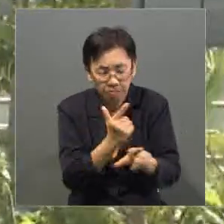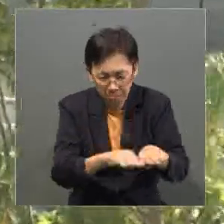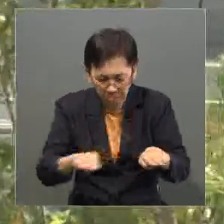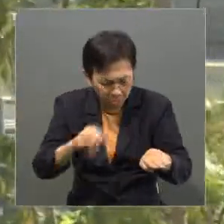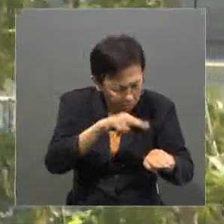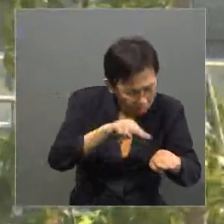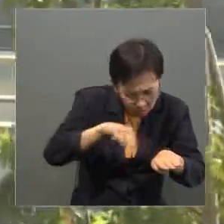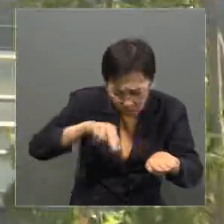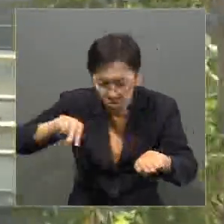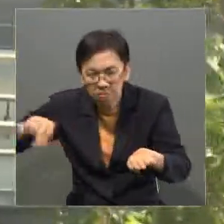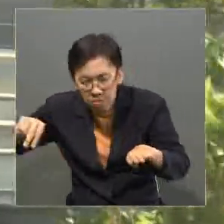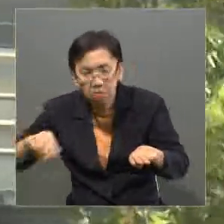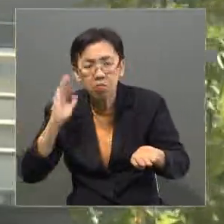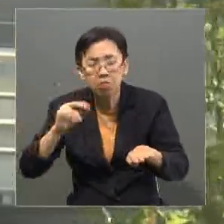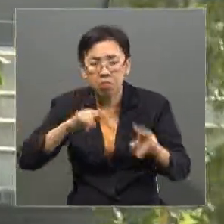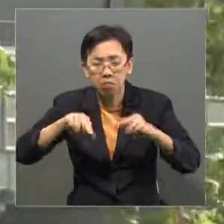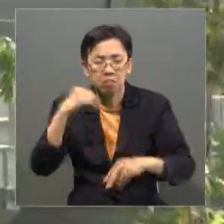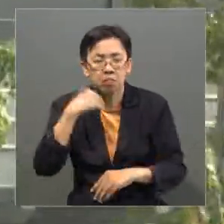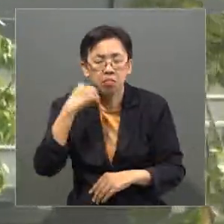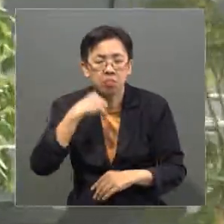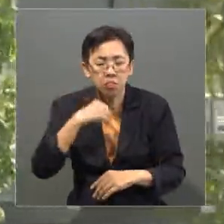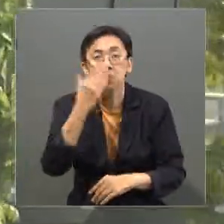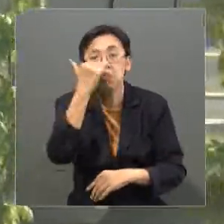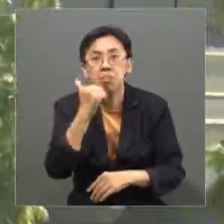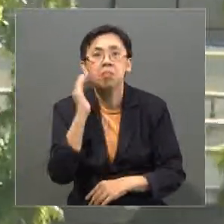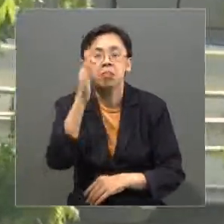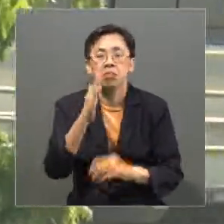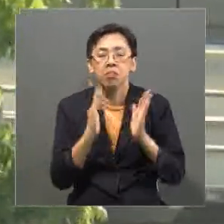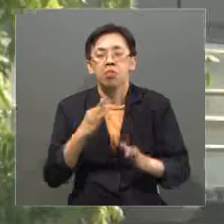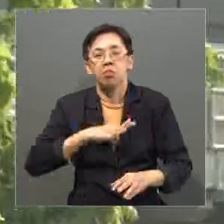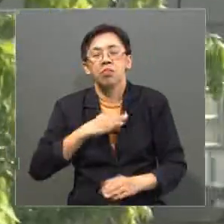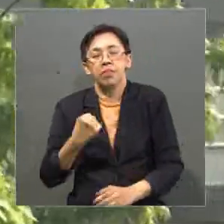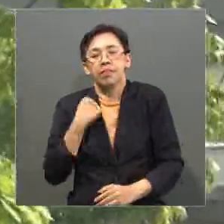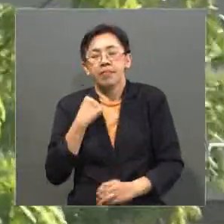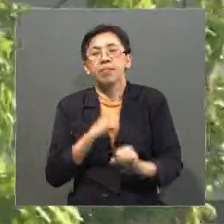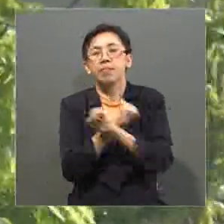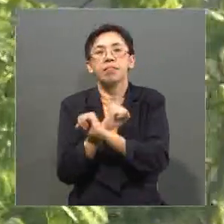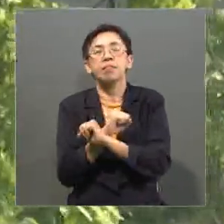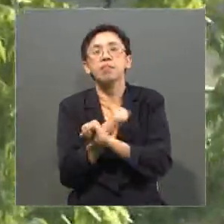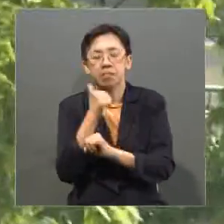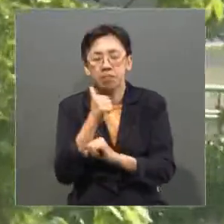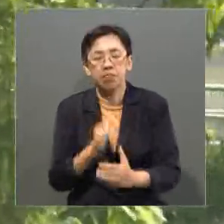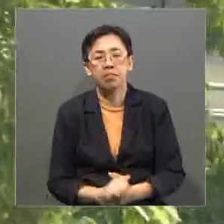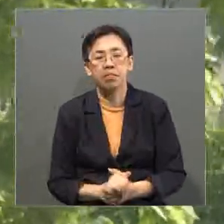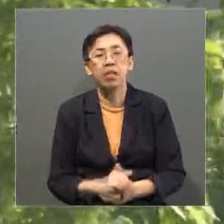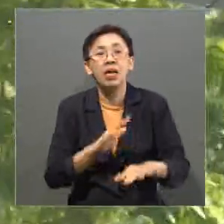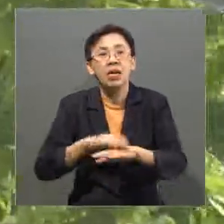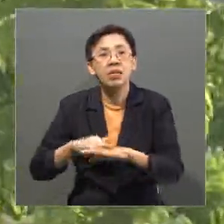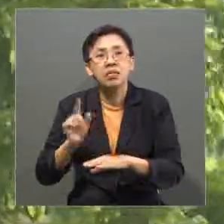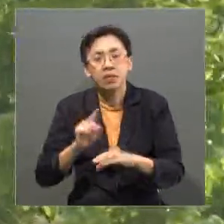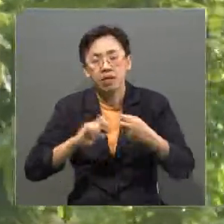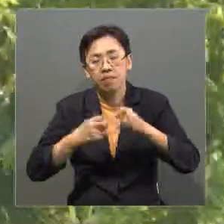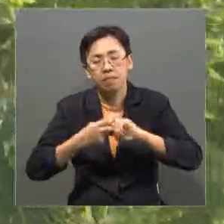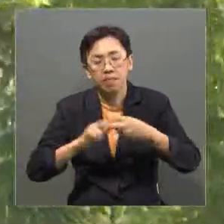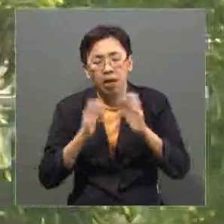ด้วยนะครับและเพิ่มความถี่ในการตรวจสอบให้มากขึ้นเพื่อสร้างความมั่นใจในความปลอดภัยให้กับผู้ใช้บริการและระมัดระวังไม่ให้เกิดเหตุ